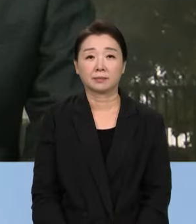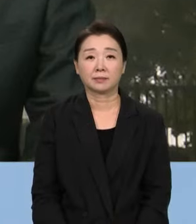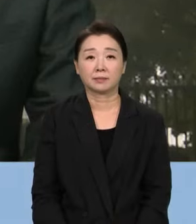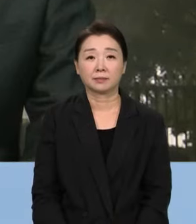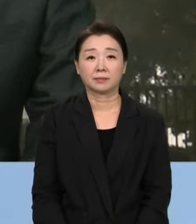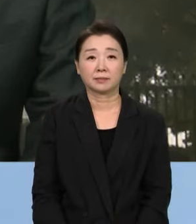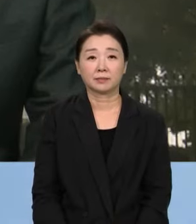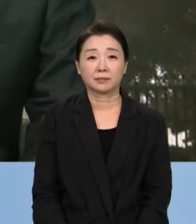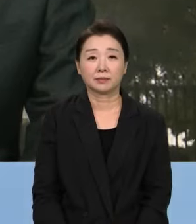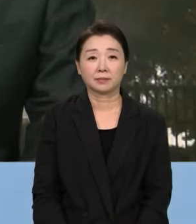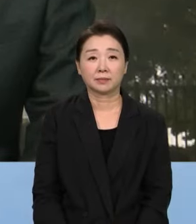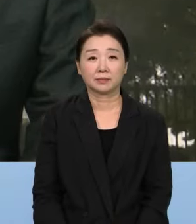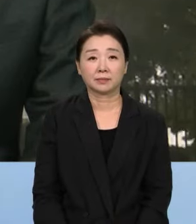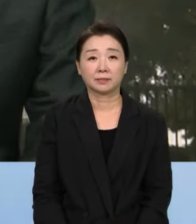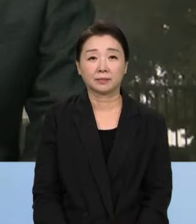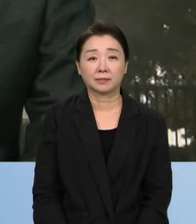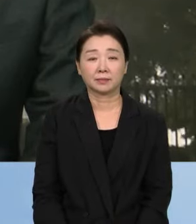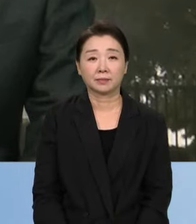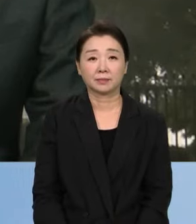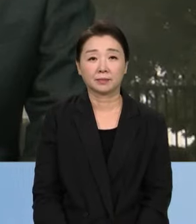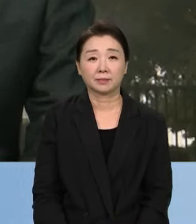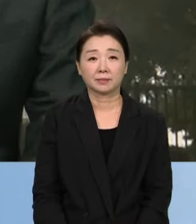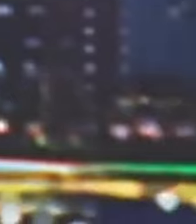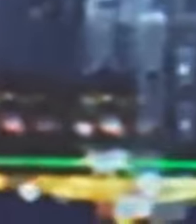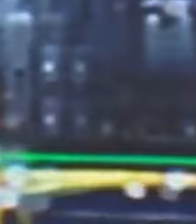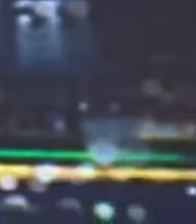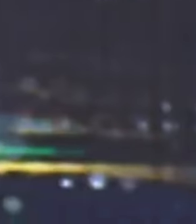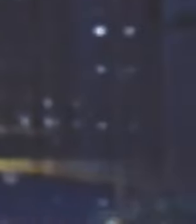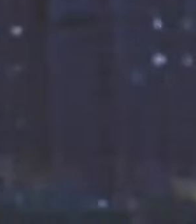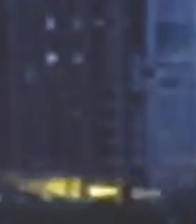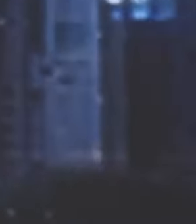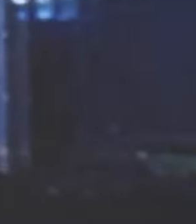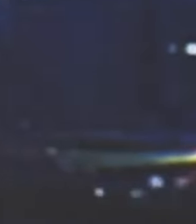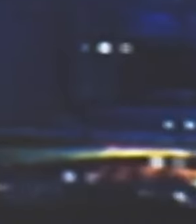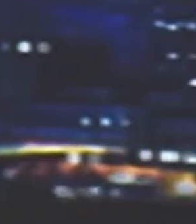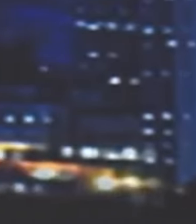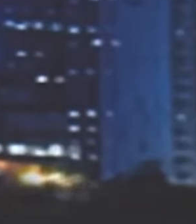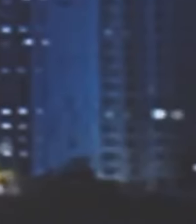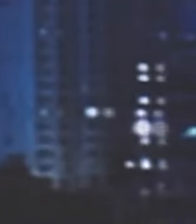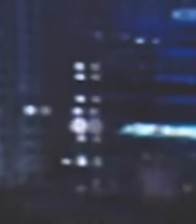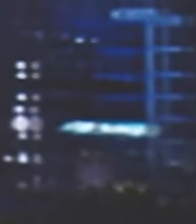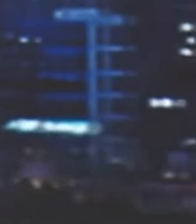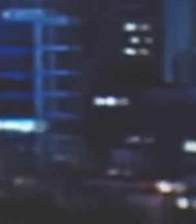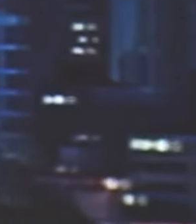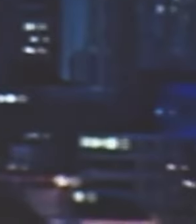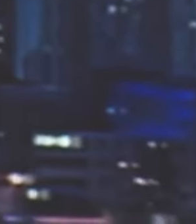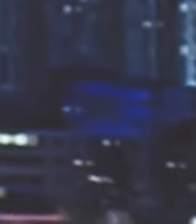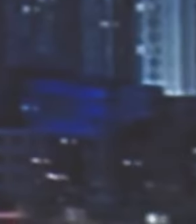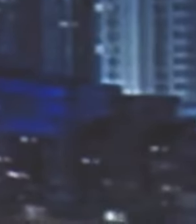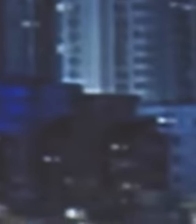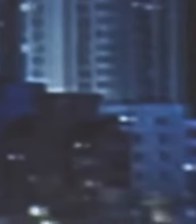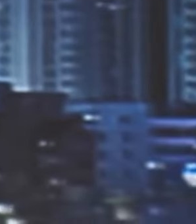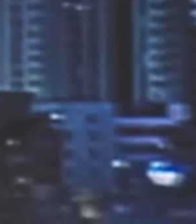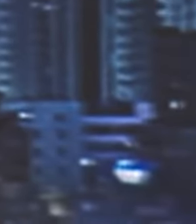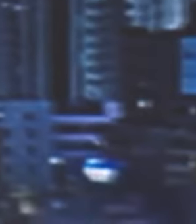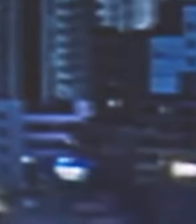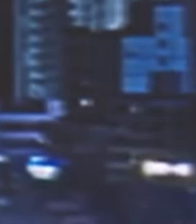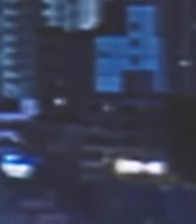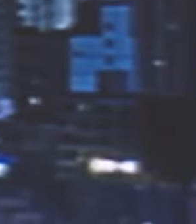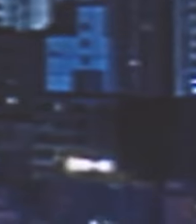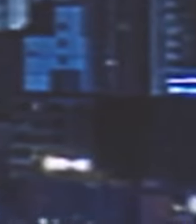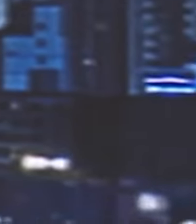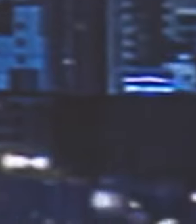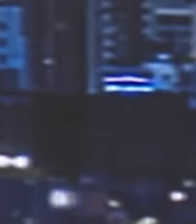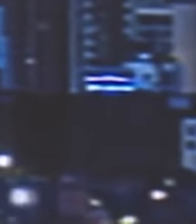워싱턴에서 강태와 특파원이 전해드렸습니다 JTBC 뉴스를 시청해 주신 여러분 고맙습니다 저희는 저녁